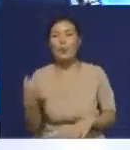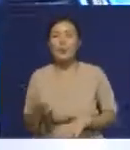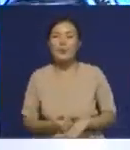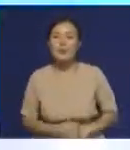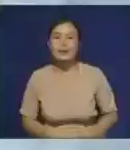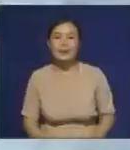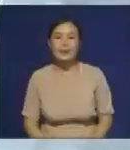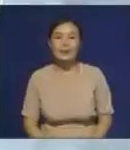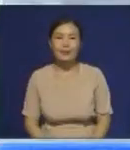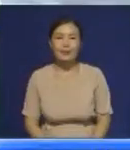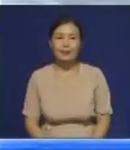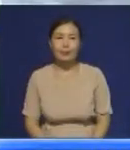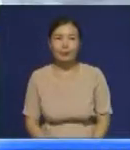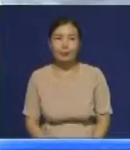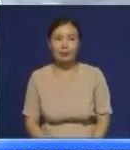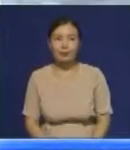коллег.